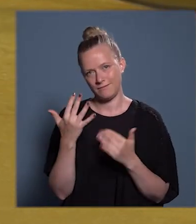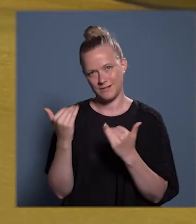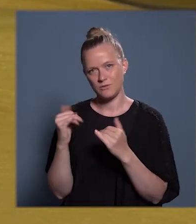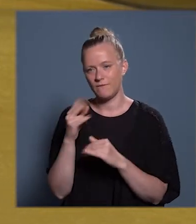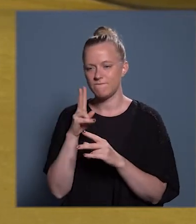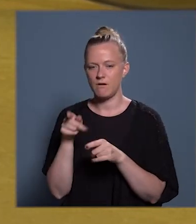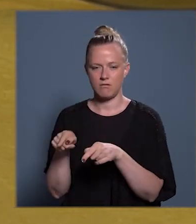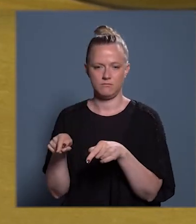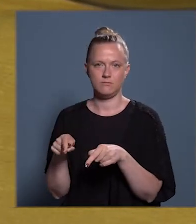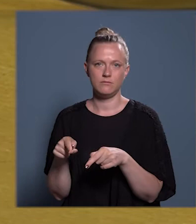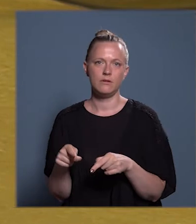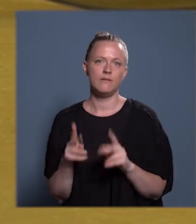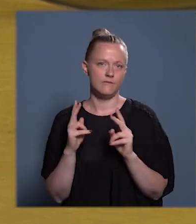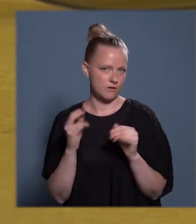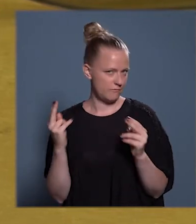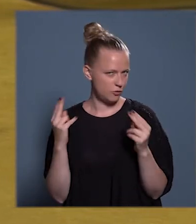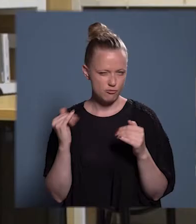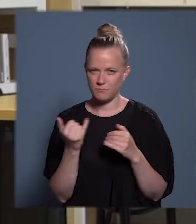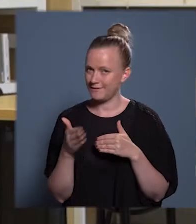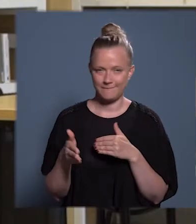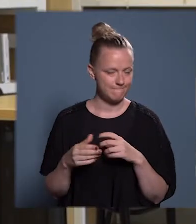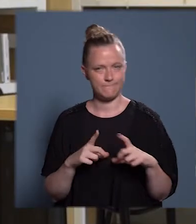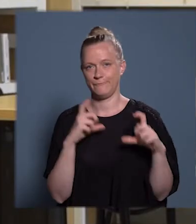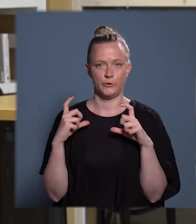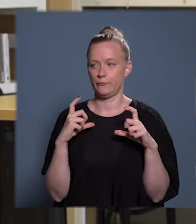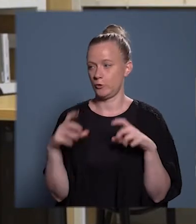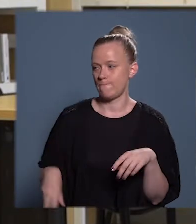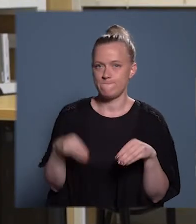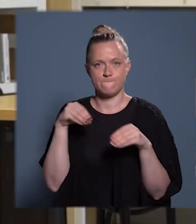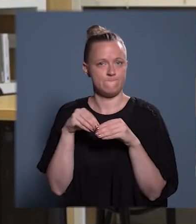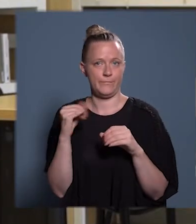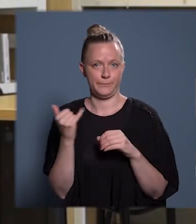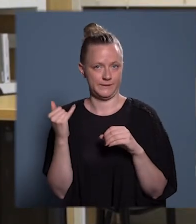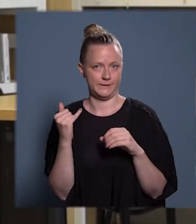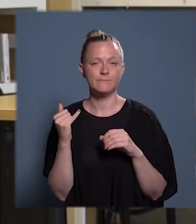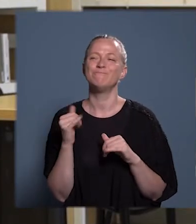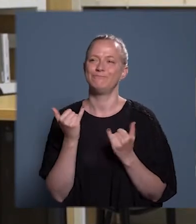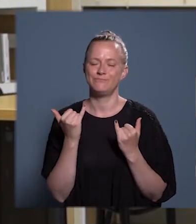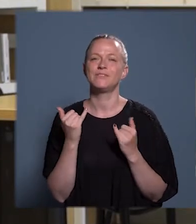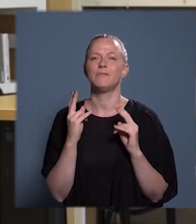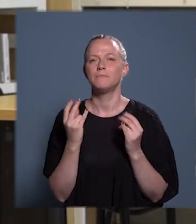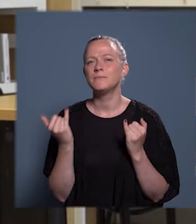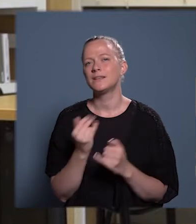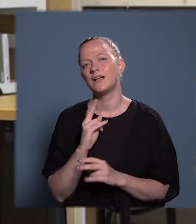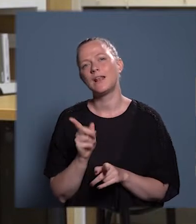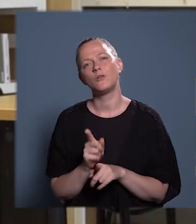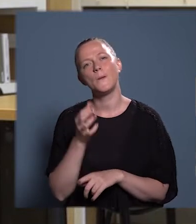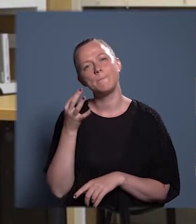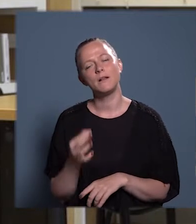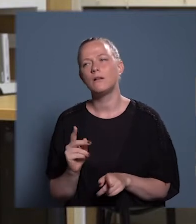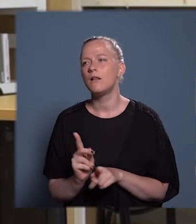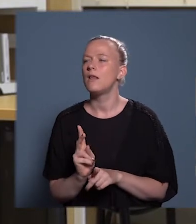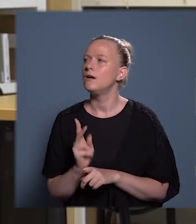fényképezőgép. Igen. Az fontos, hogy mindig kéznél legyen, hiszen mindig lehet egy pillanat? Ez. Úgy tudnám mondani,